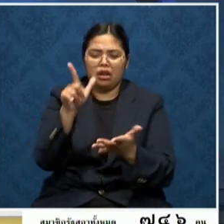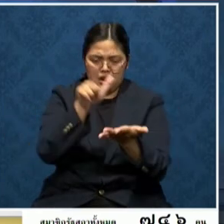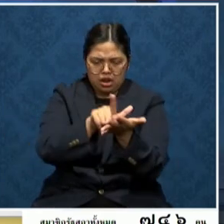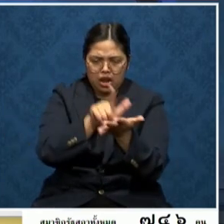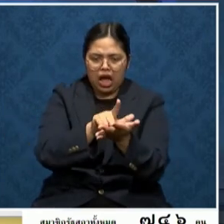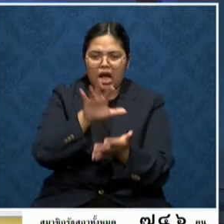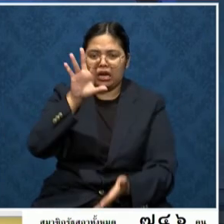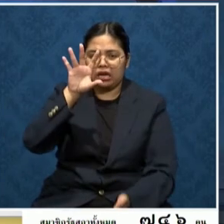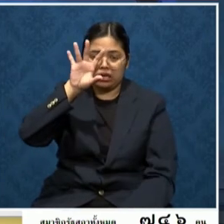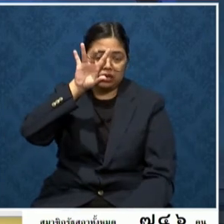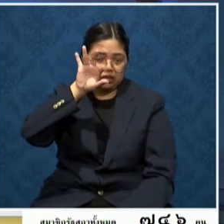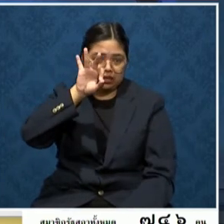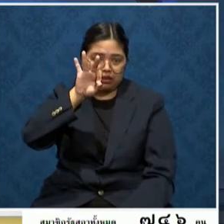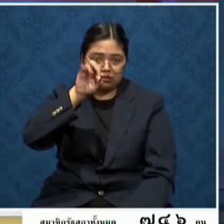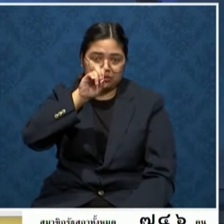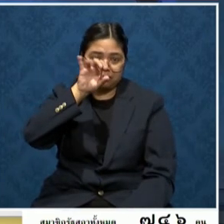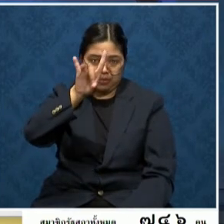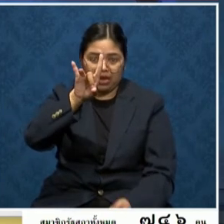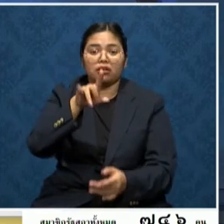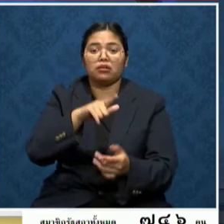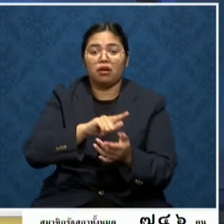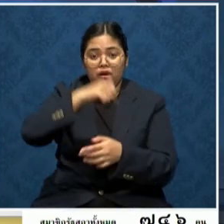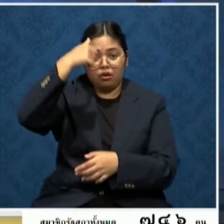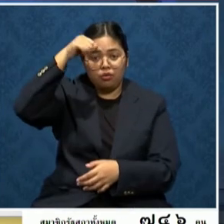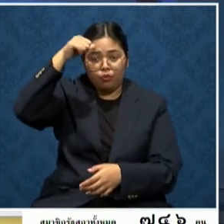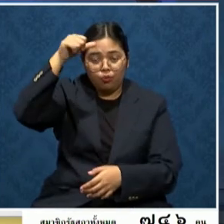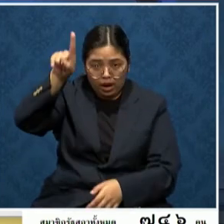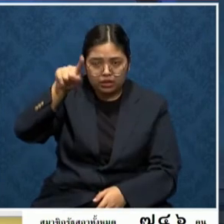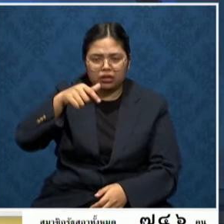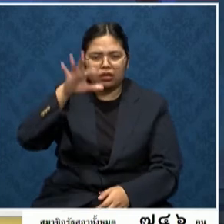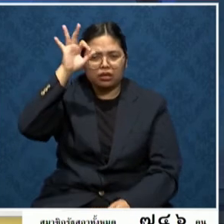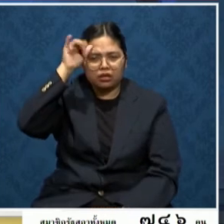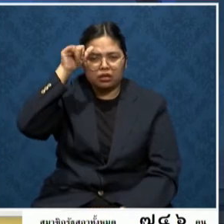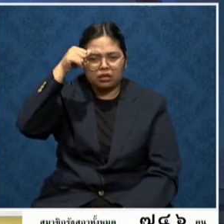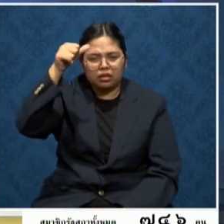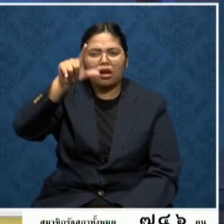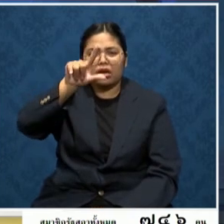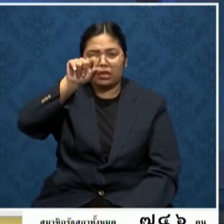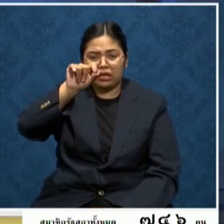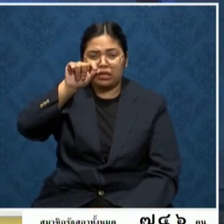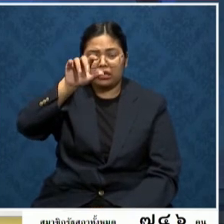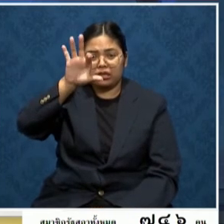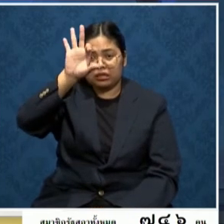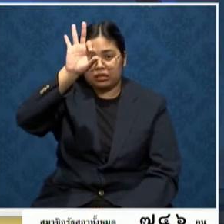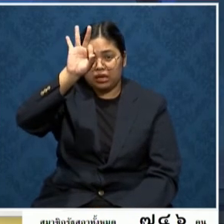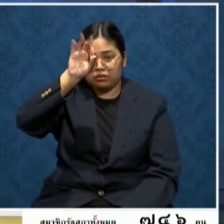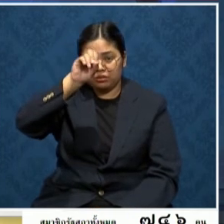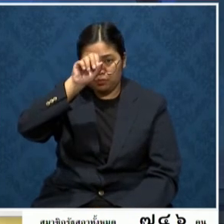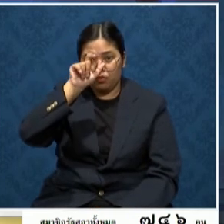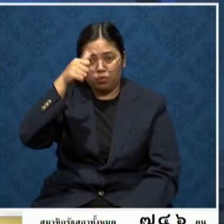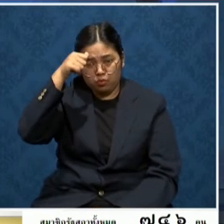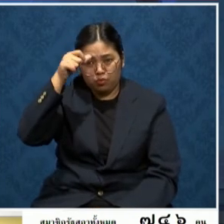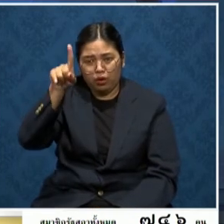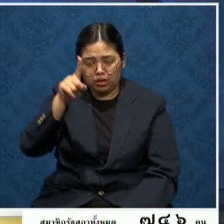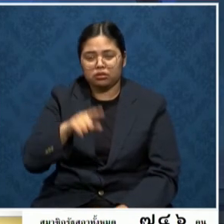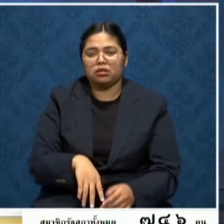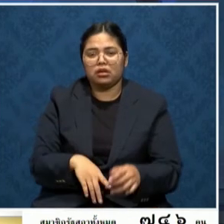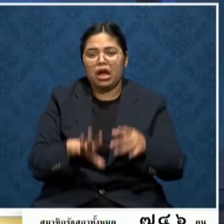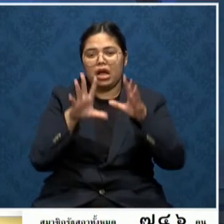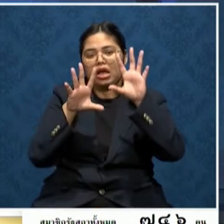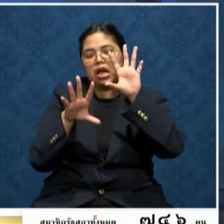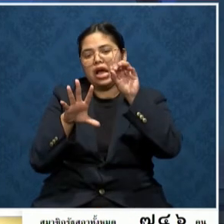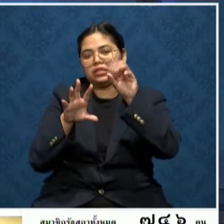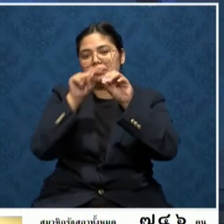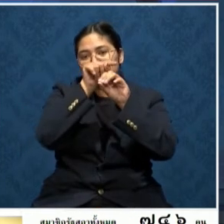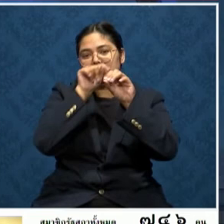โดยได้รับค่าจ้างเต็มนะคะและหลังจากนั้นอีก90วันสามารถลาคลอดได้นะคะโดยได้อัตราเงินเดือนร้อยละ50